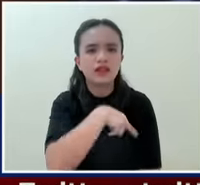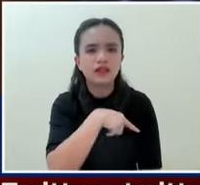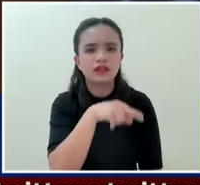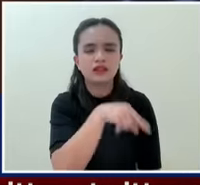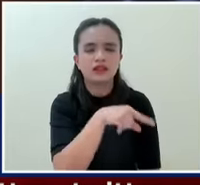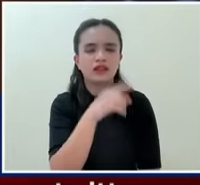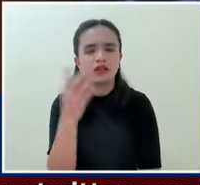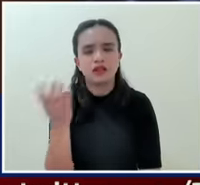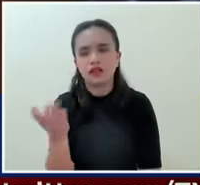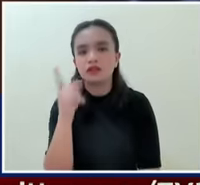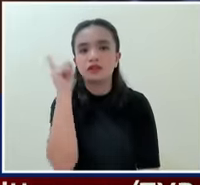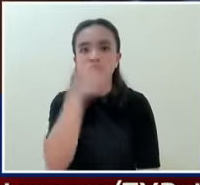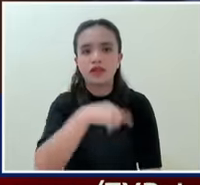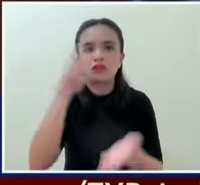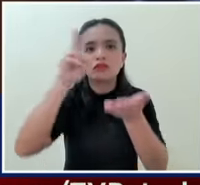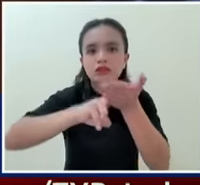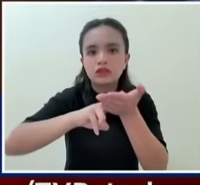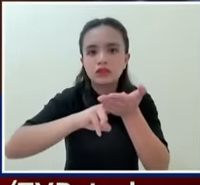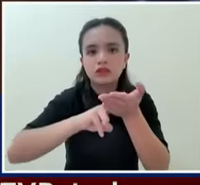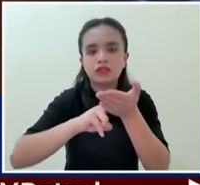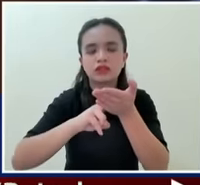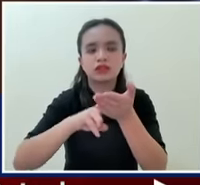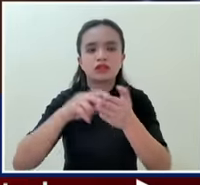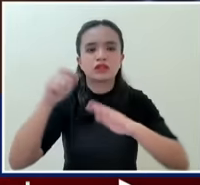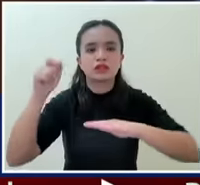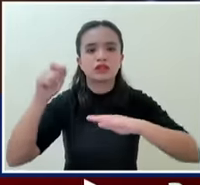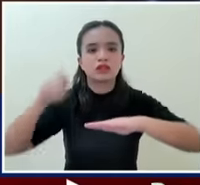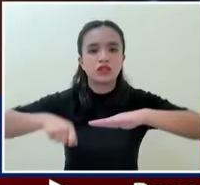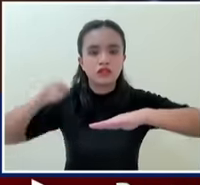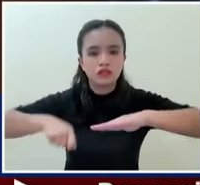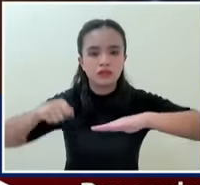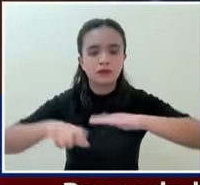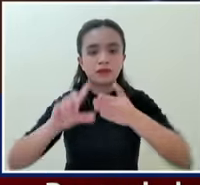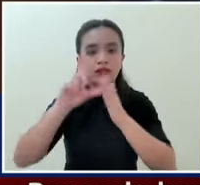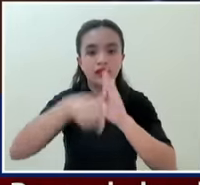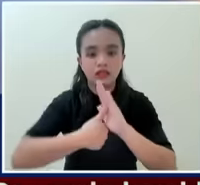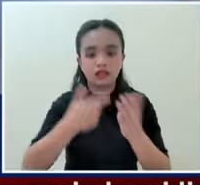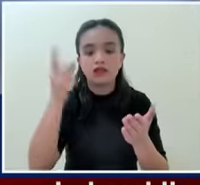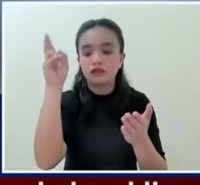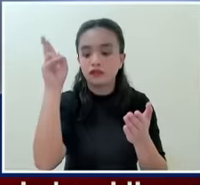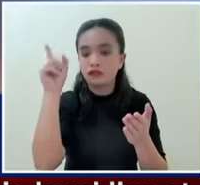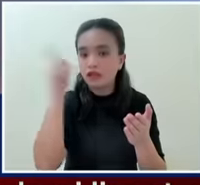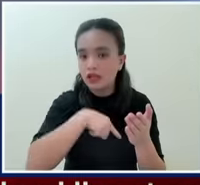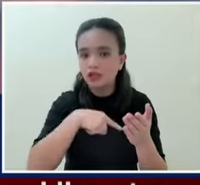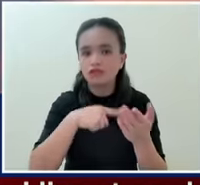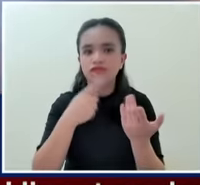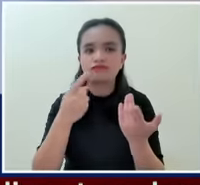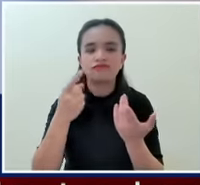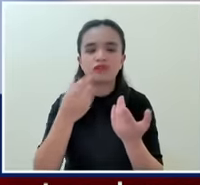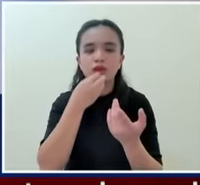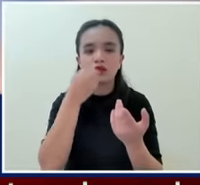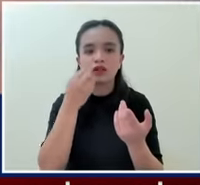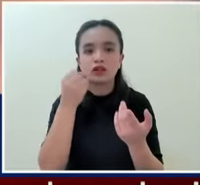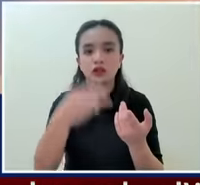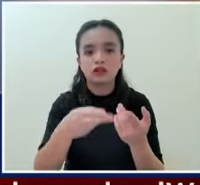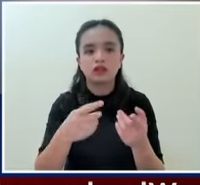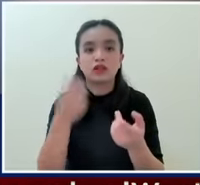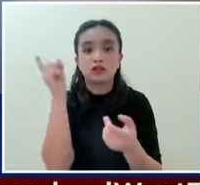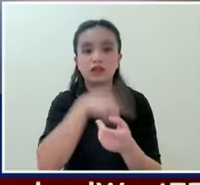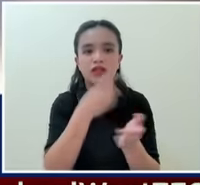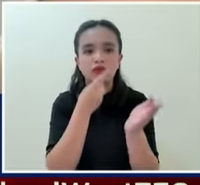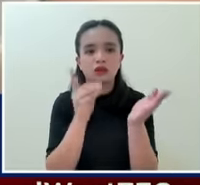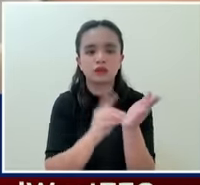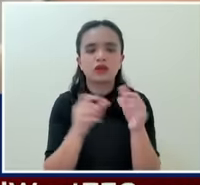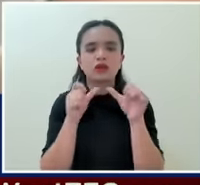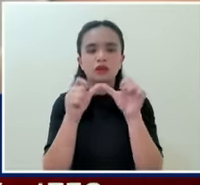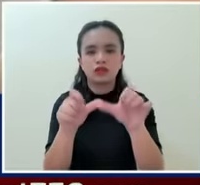yung signature ng issuing judge. And na find out namin na fake yung release order. Dahil peke ang dokumento, tinuluyan ng otoridad ang